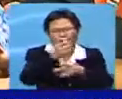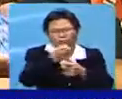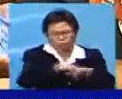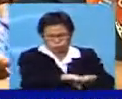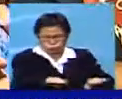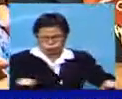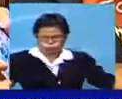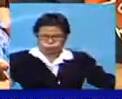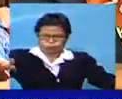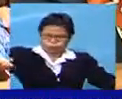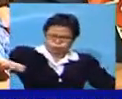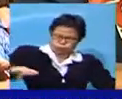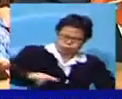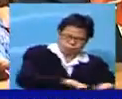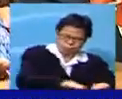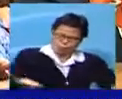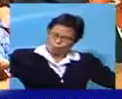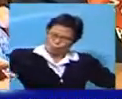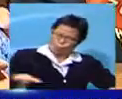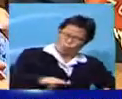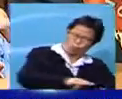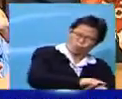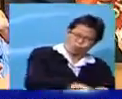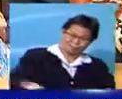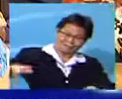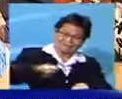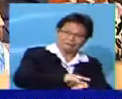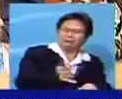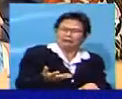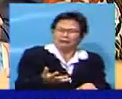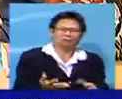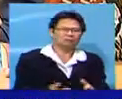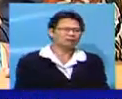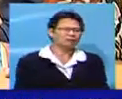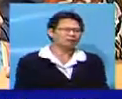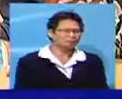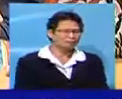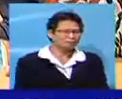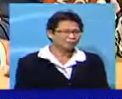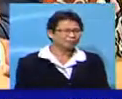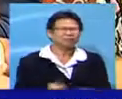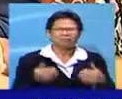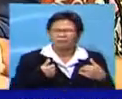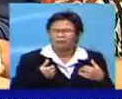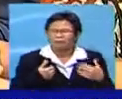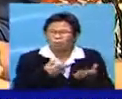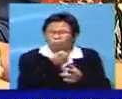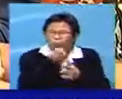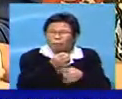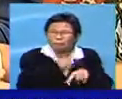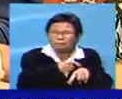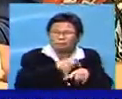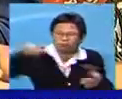yang digunakan apa puncanya sekarang ataupun pada masa itu adakah cuaca sama ada